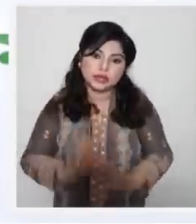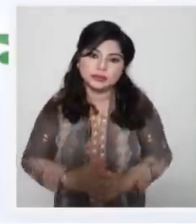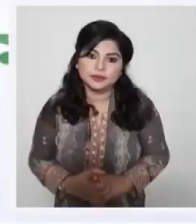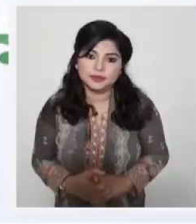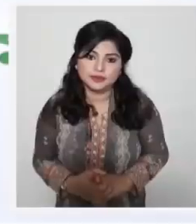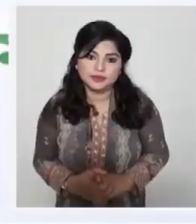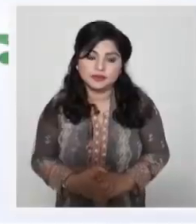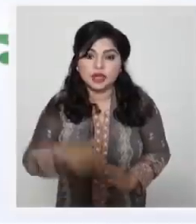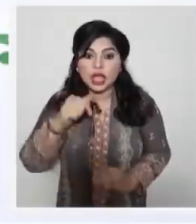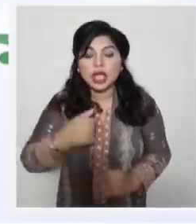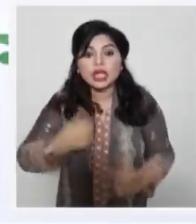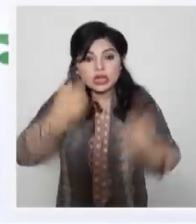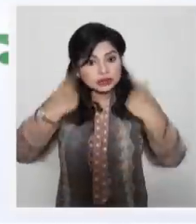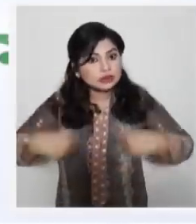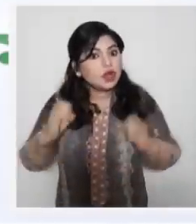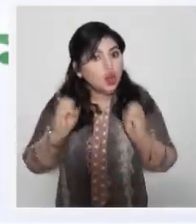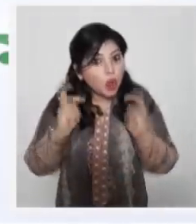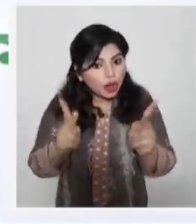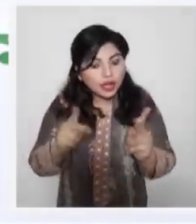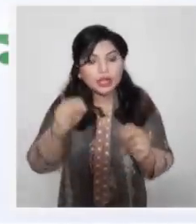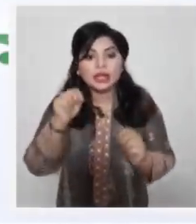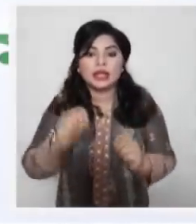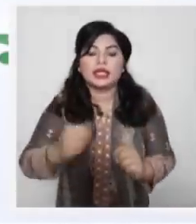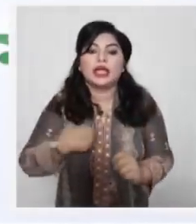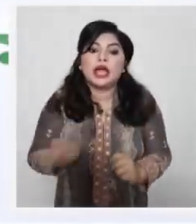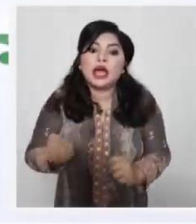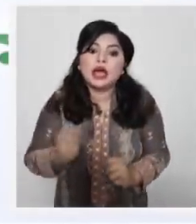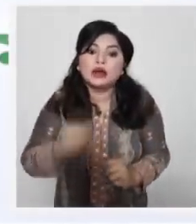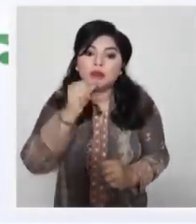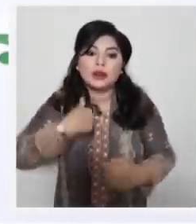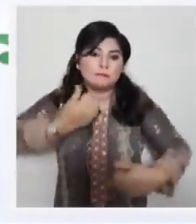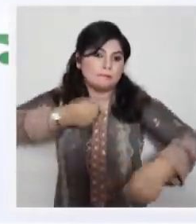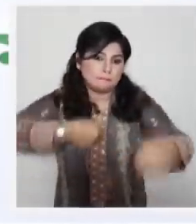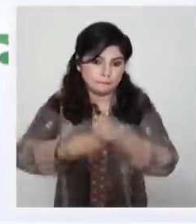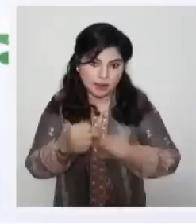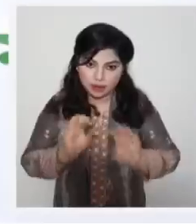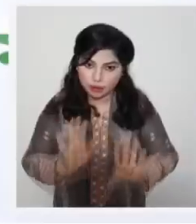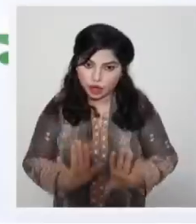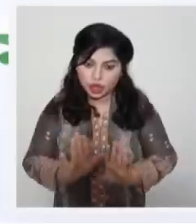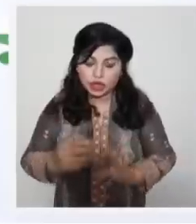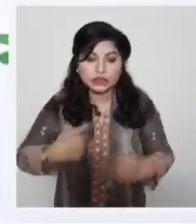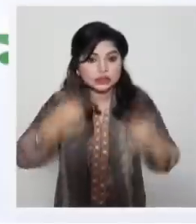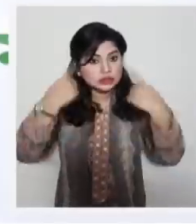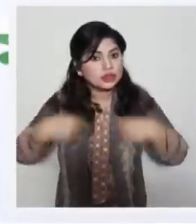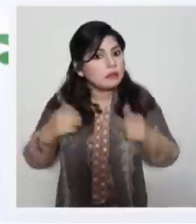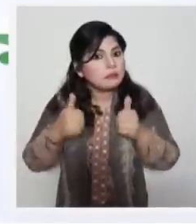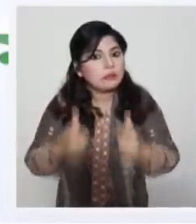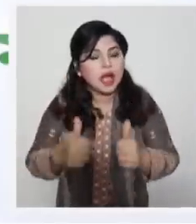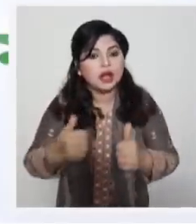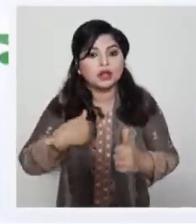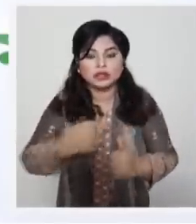করে এইসব যেন আমরা খাদ্য তালিকায় রাখি। এবং রোগ প্রতিরোধ ক্ষমতা বৃদ্ধি করার জন্য